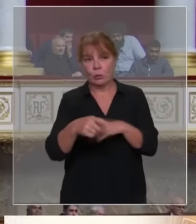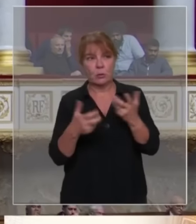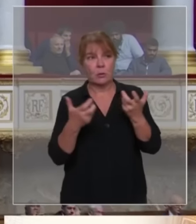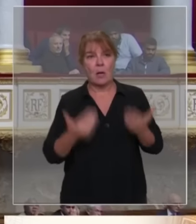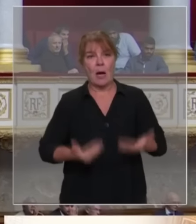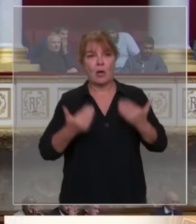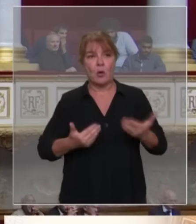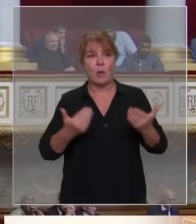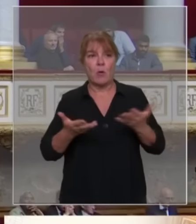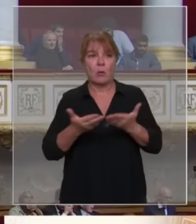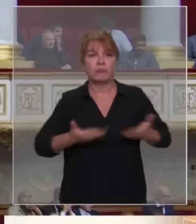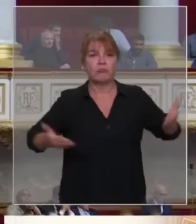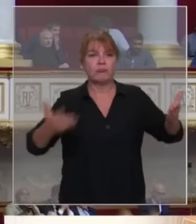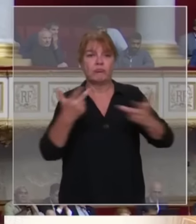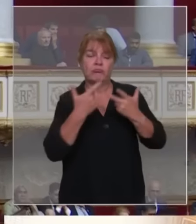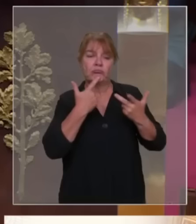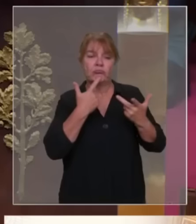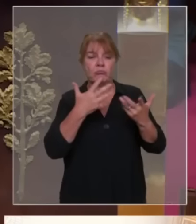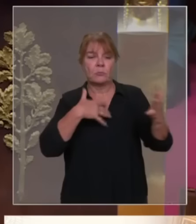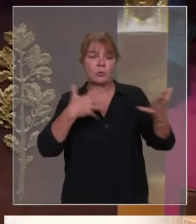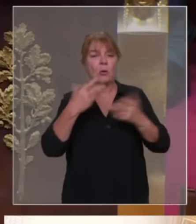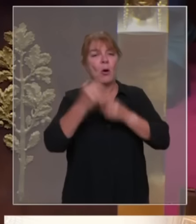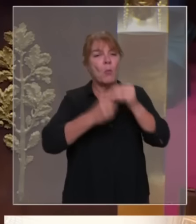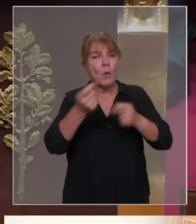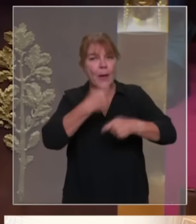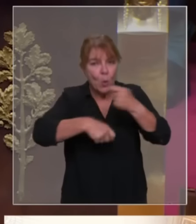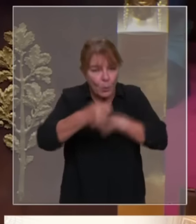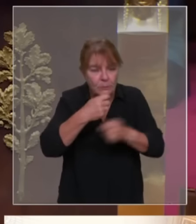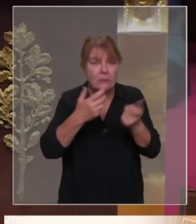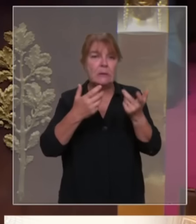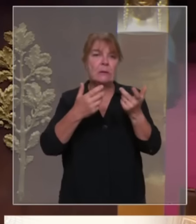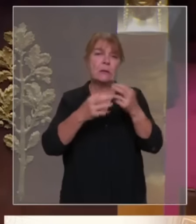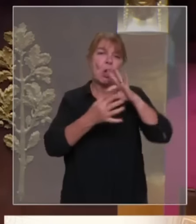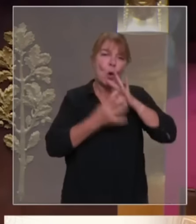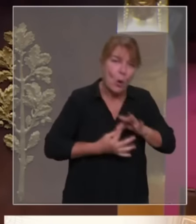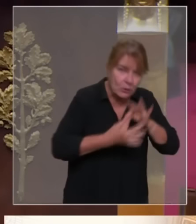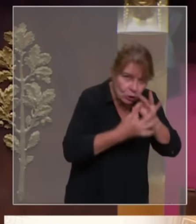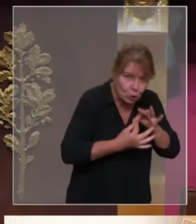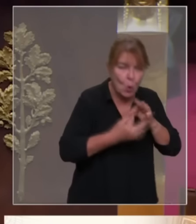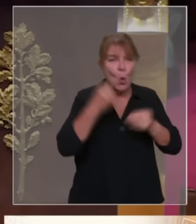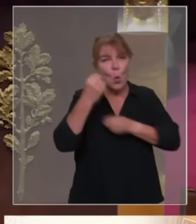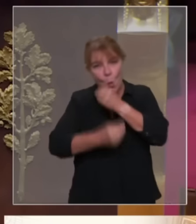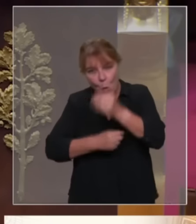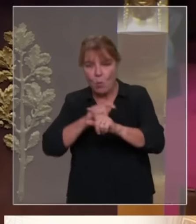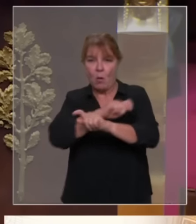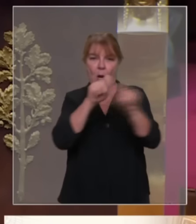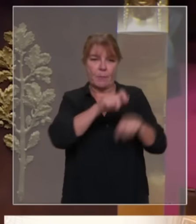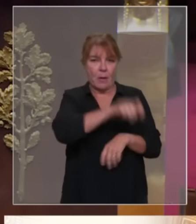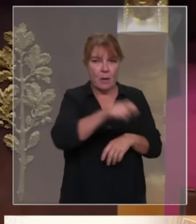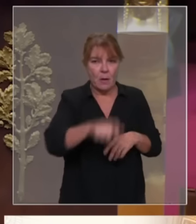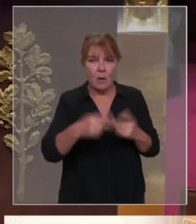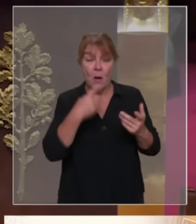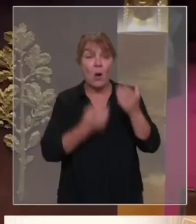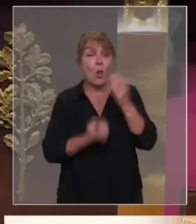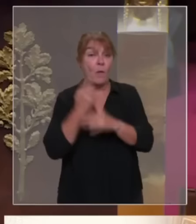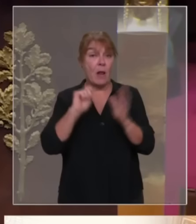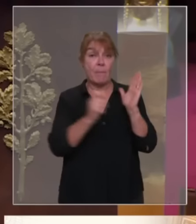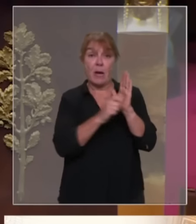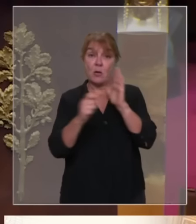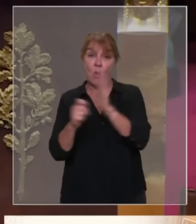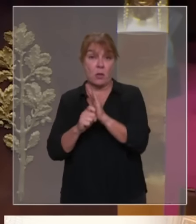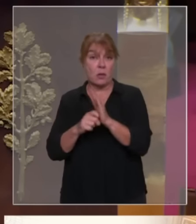les acteurs de la société civile, qu'ils soient du monde économique, religieux ou coutumier. Une nouvelle période doit maintenant